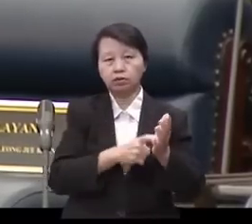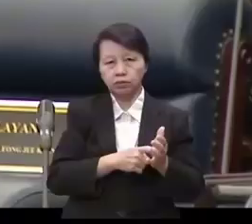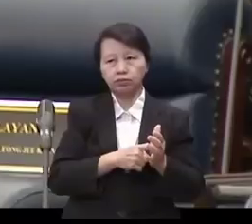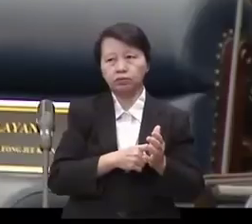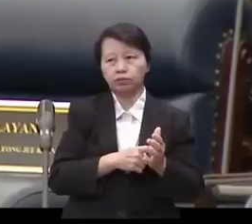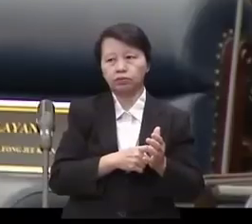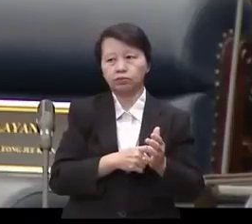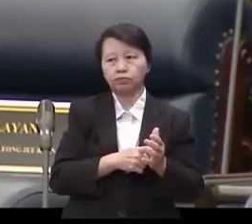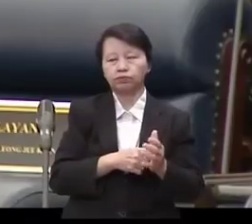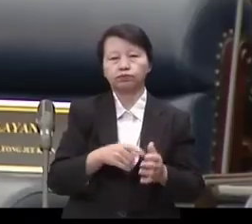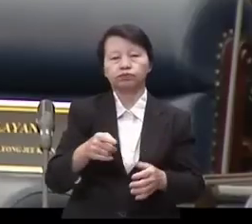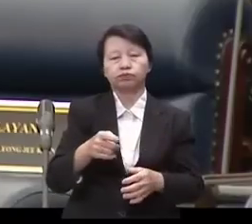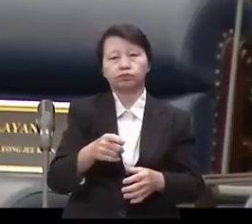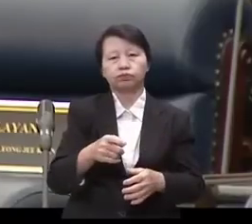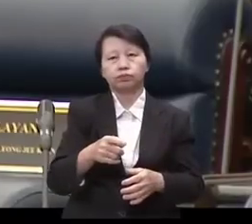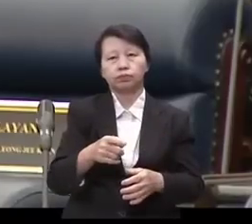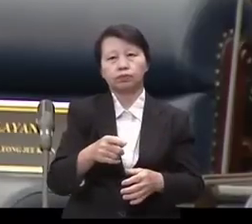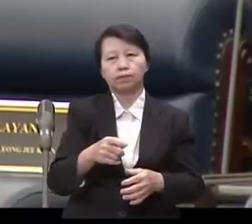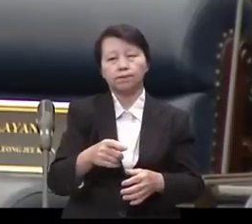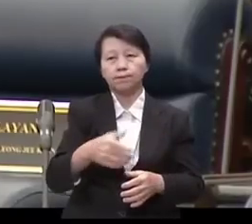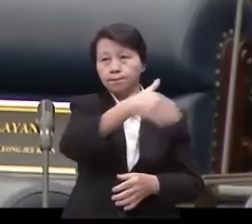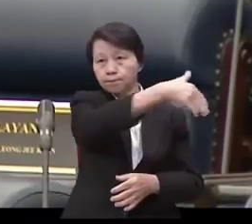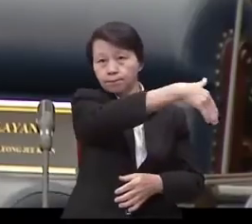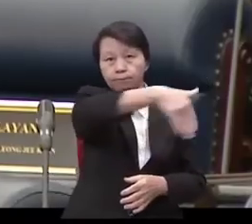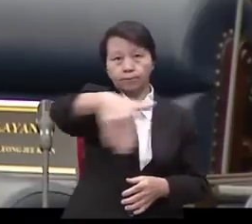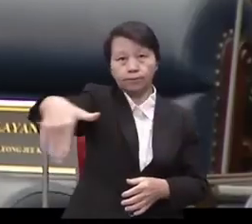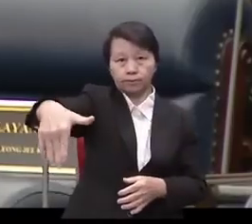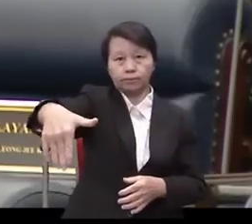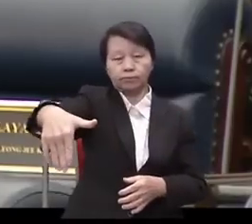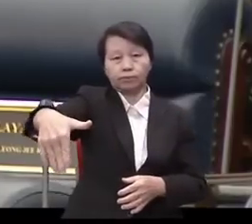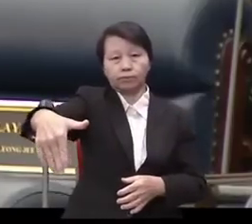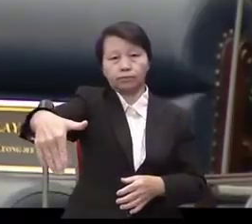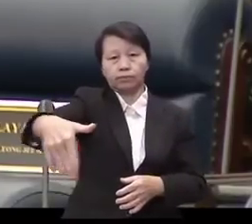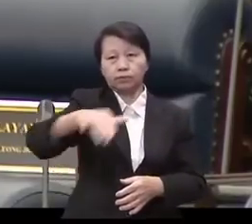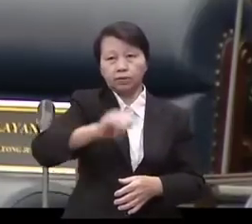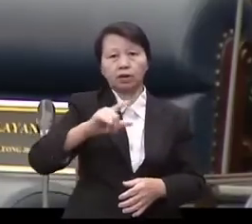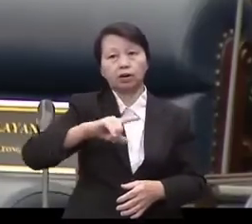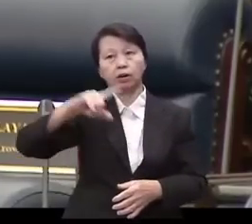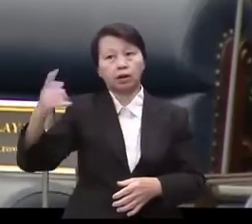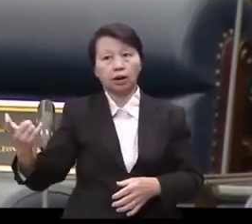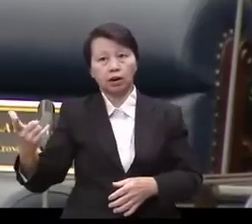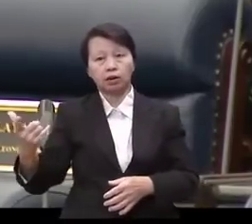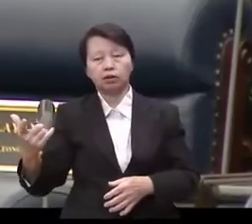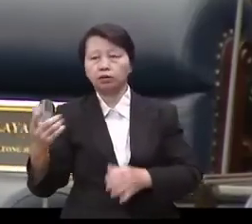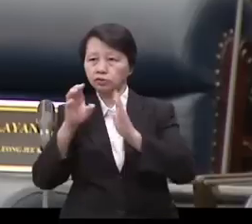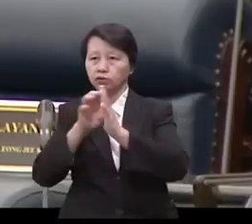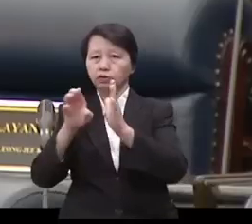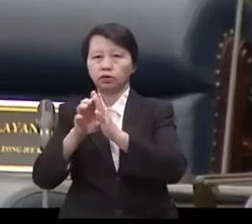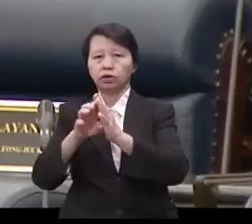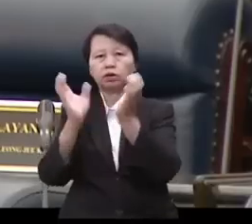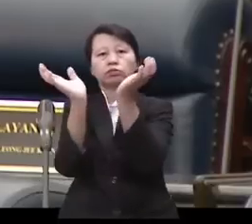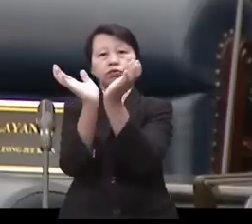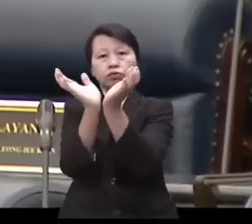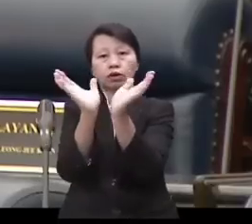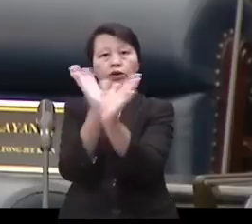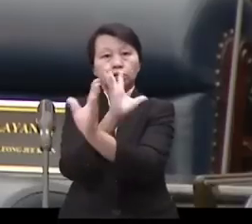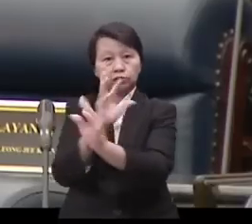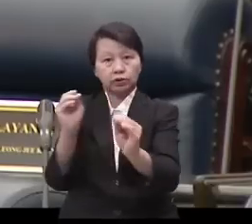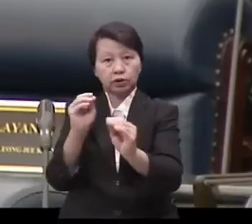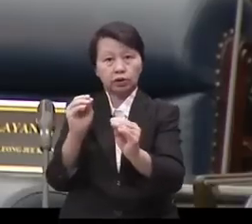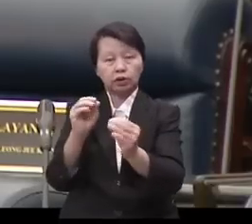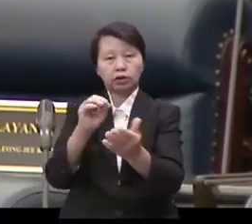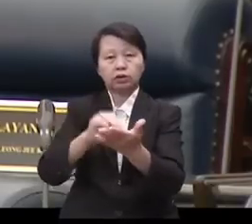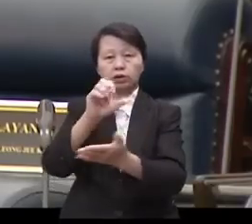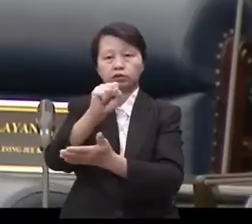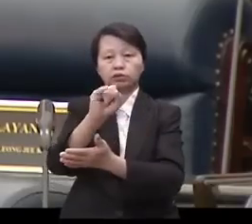keperluan di sempadan yang lain iaitu sempadan Brunei Sarawak di